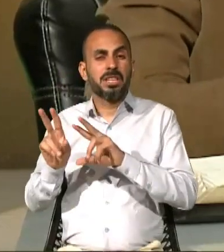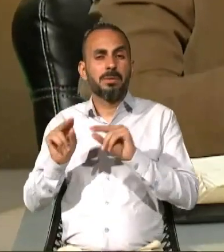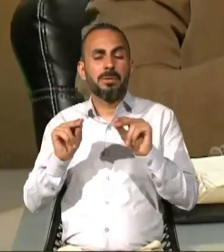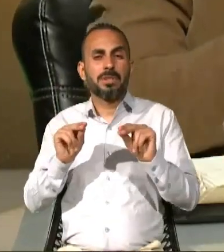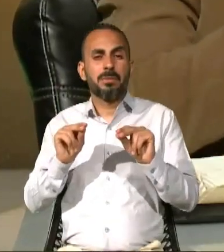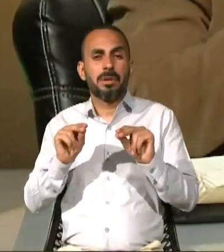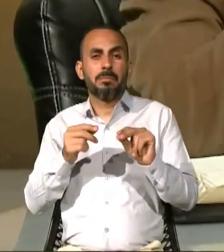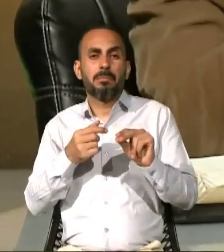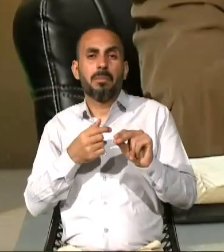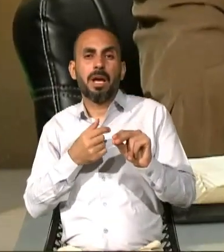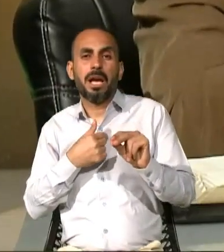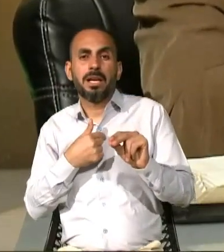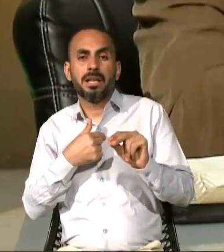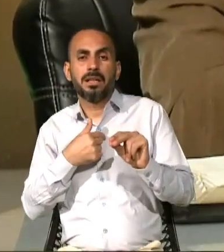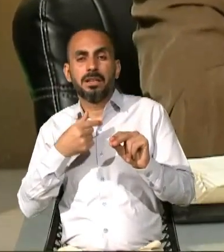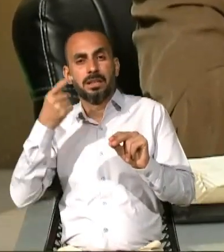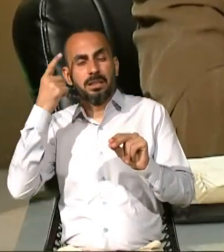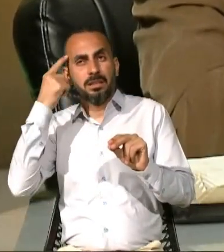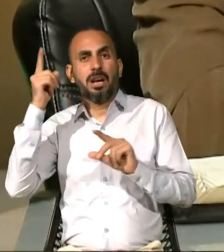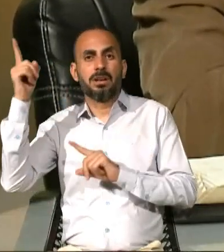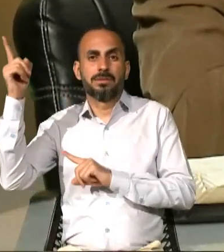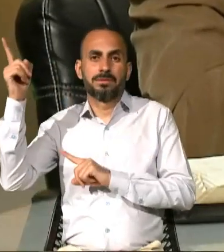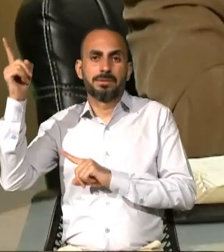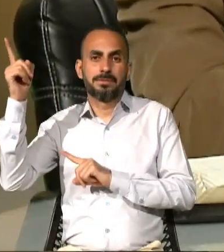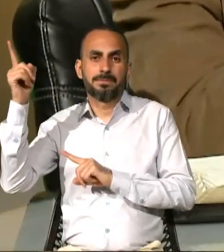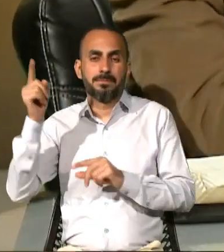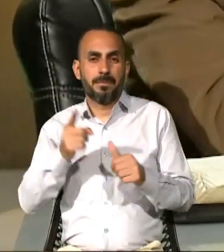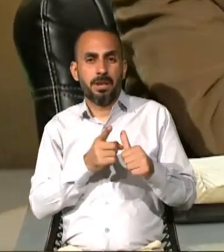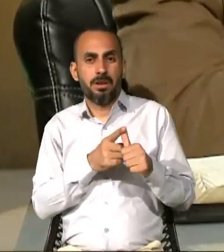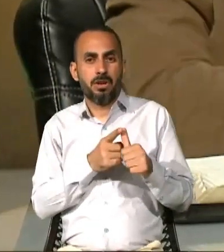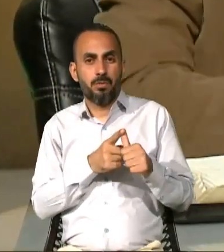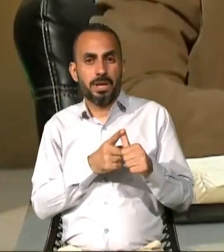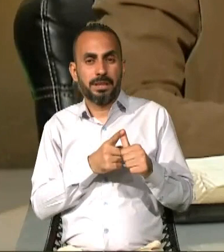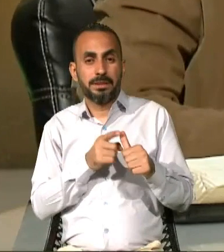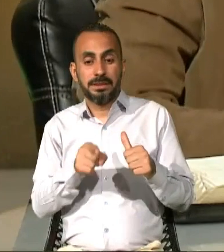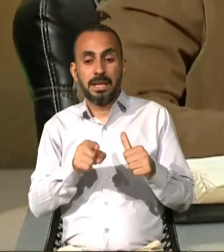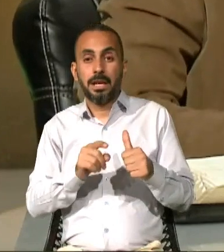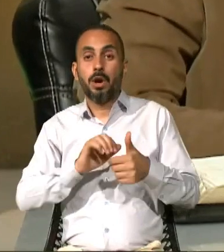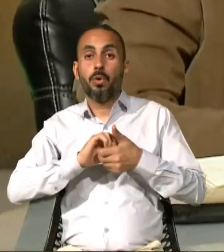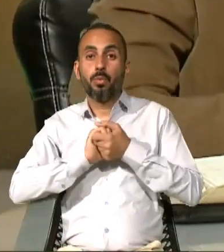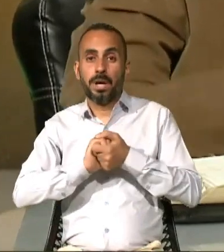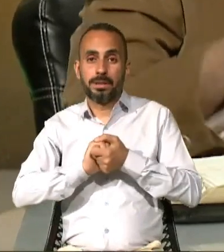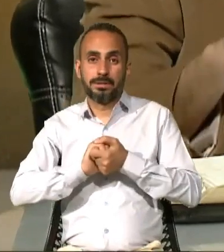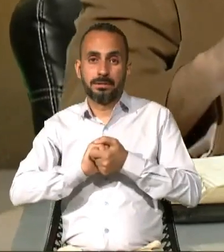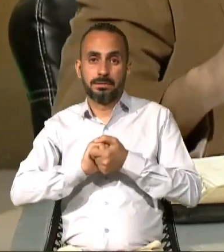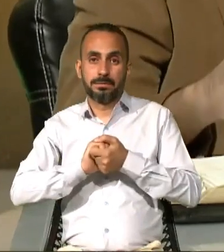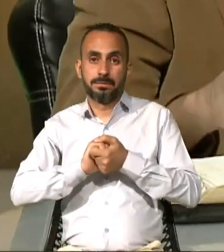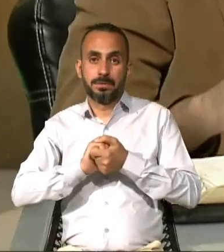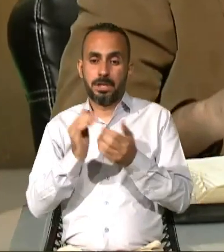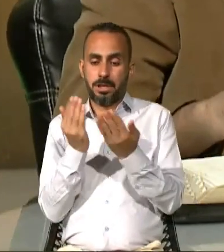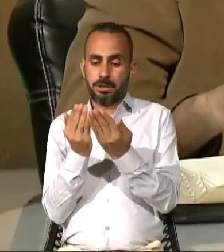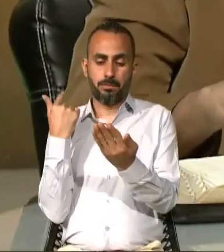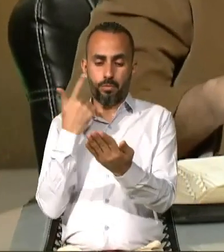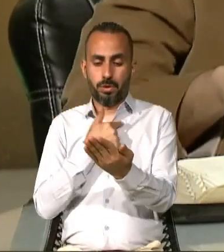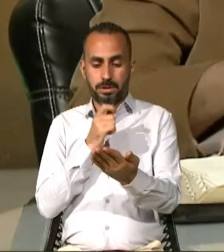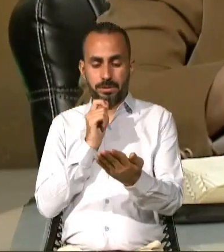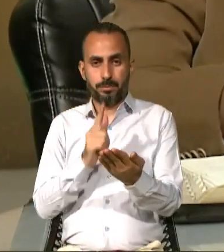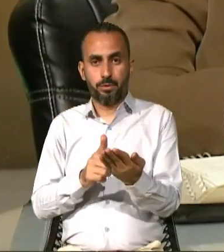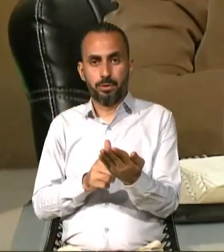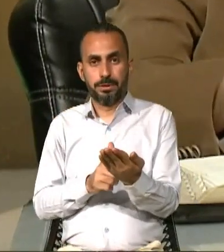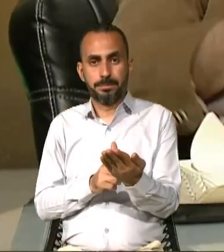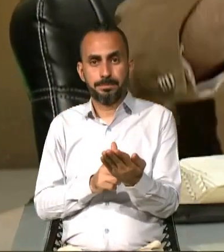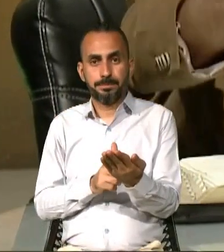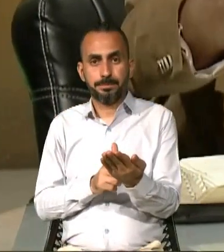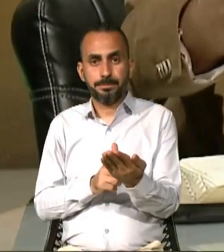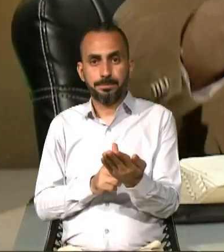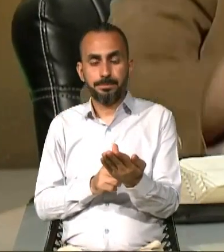جدا. فرقم واحد ده مش وعيد لكن ده وعد. عشان كده الكتاب المقدس بيقول ايه؟ بص يعني الموضوع اللي احنا هندور